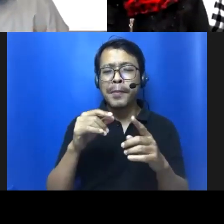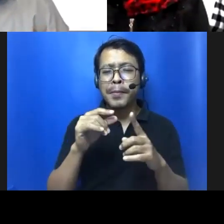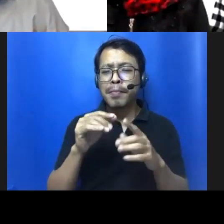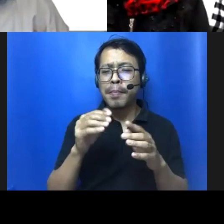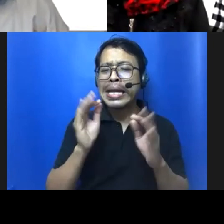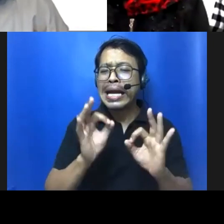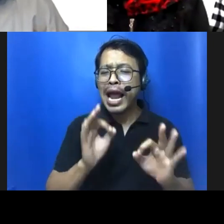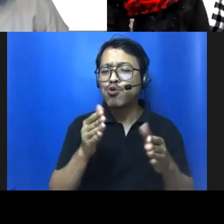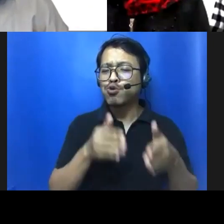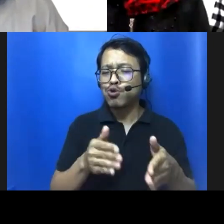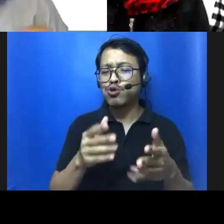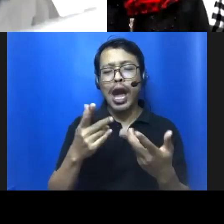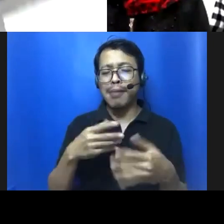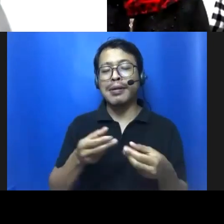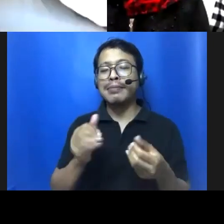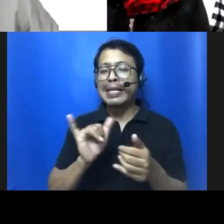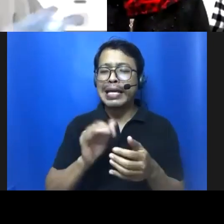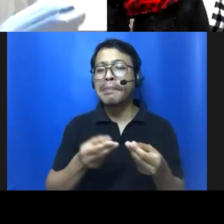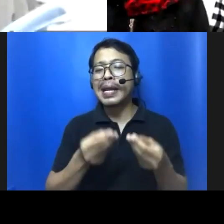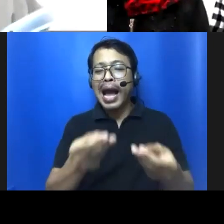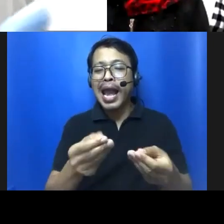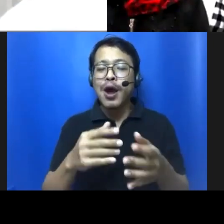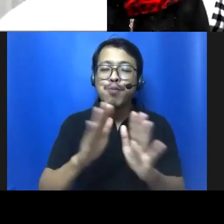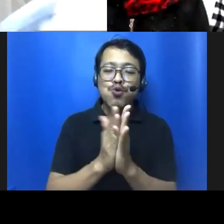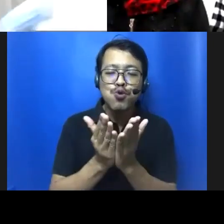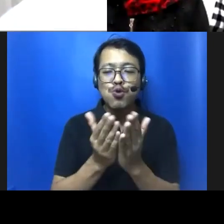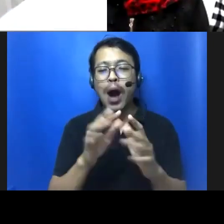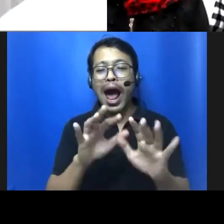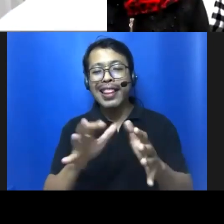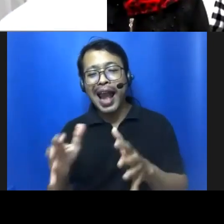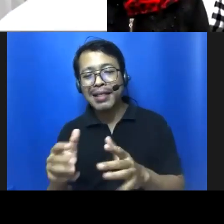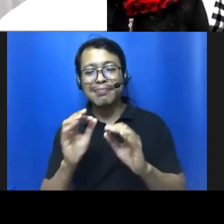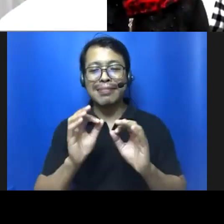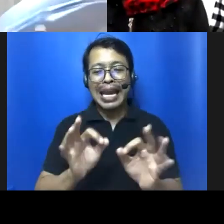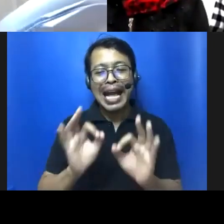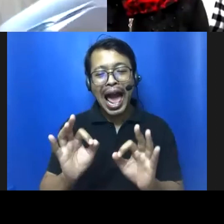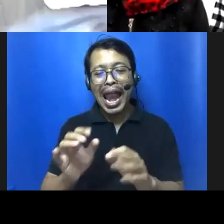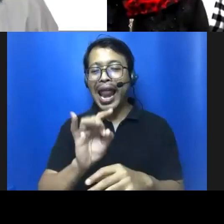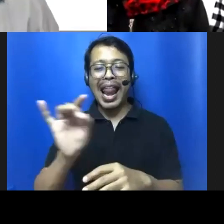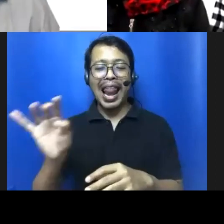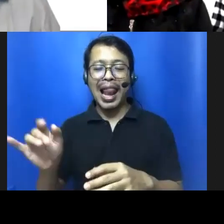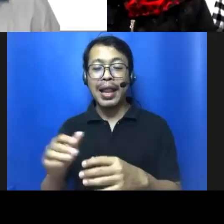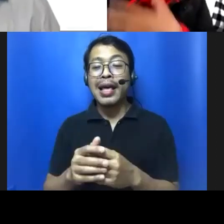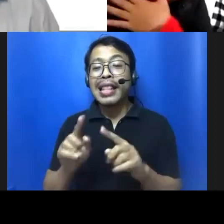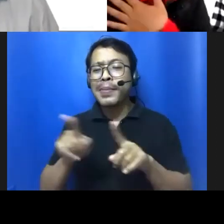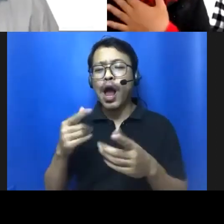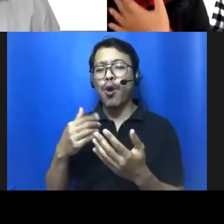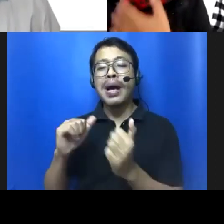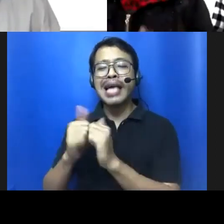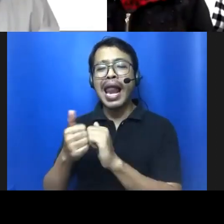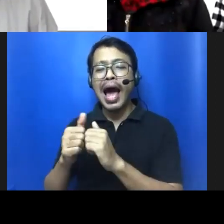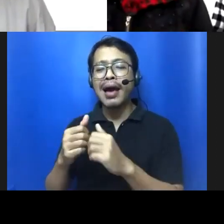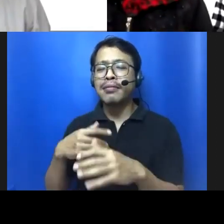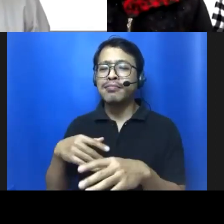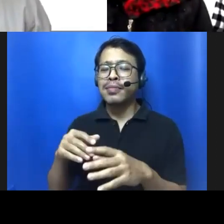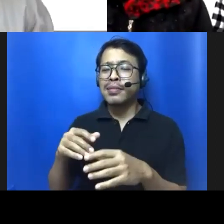menyediakan buku, peralatan dan sebagainya. Tapi kalau nanti sudah terkait dengan lowongan kerja itu